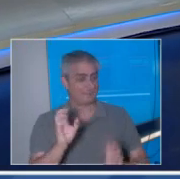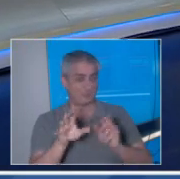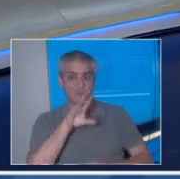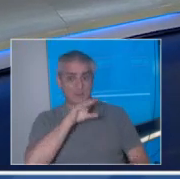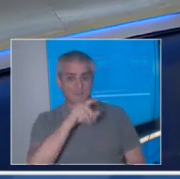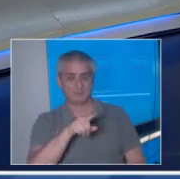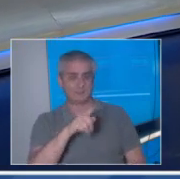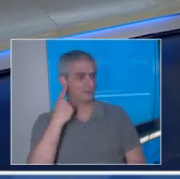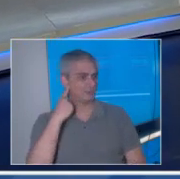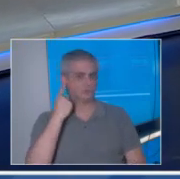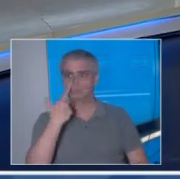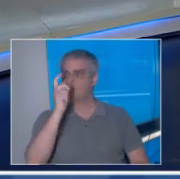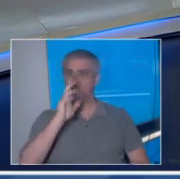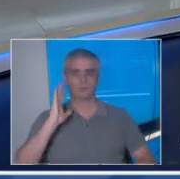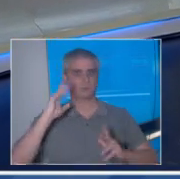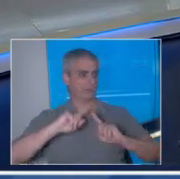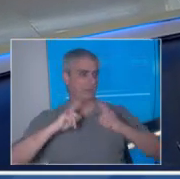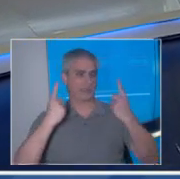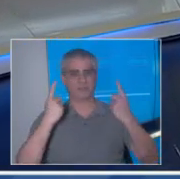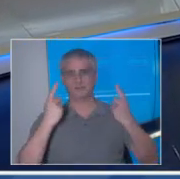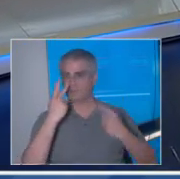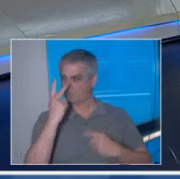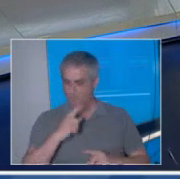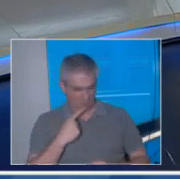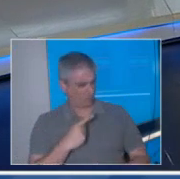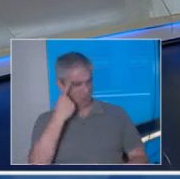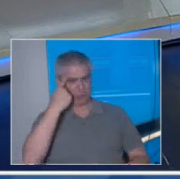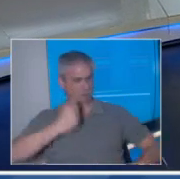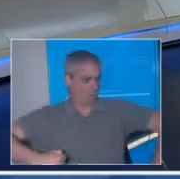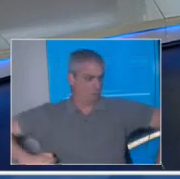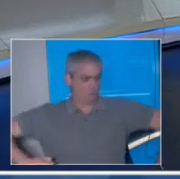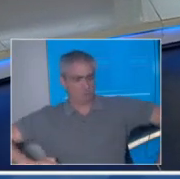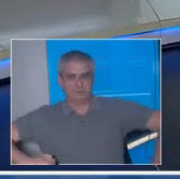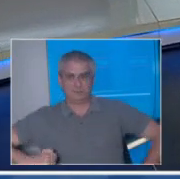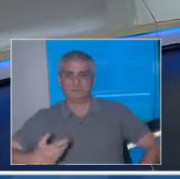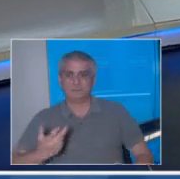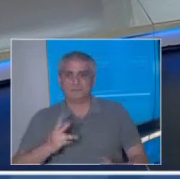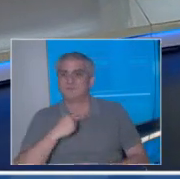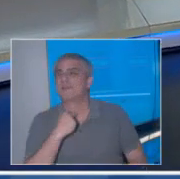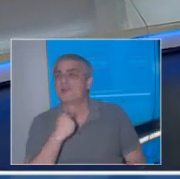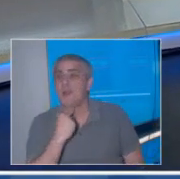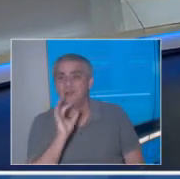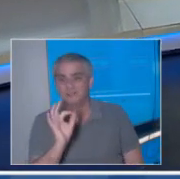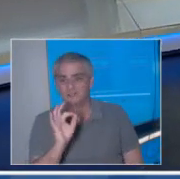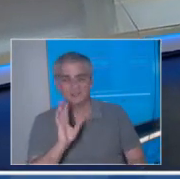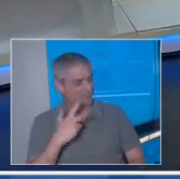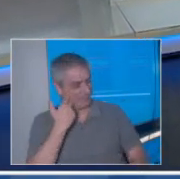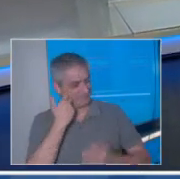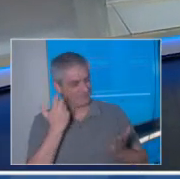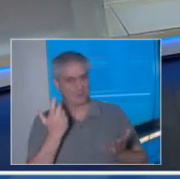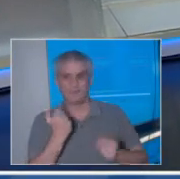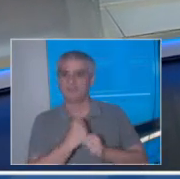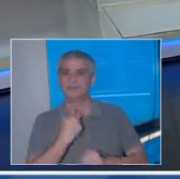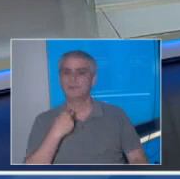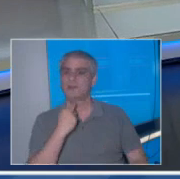מדבר, אז אתה נשמע דמות מאוד מאוד מסוימת. אחרת, לגמרי. בדיוק, כשרואים אותי, חשבנו שאתה איזה בריון כזה וזה. זה הכל. חבר'ה, בלי מחמאות, תעשה את הקול